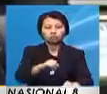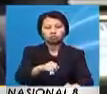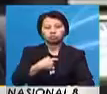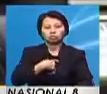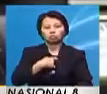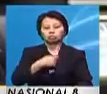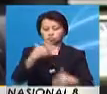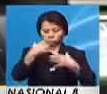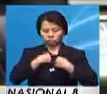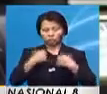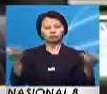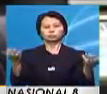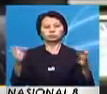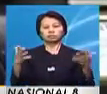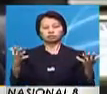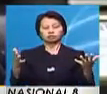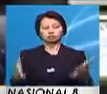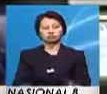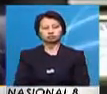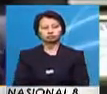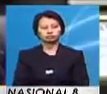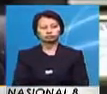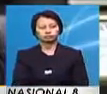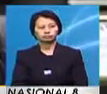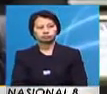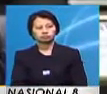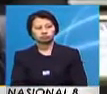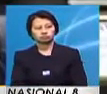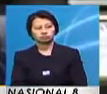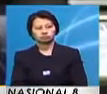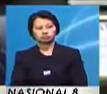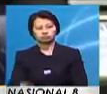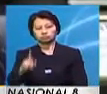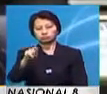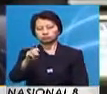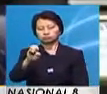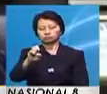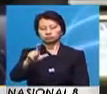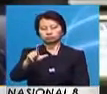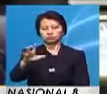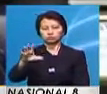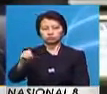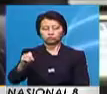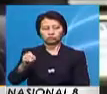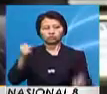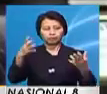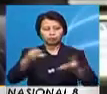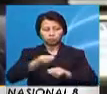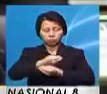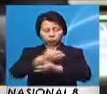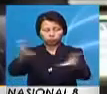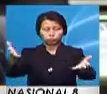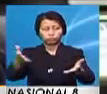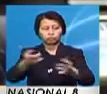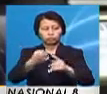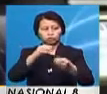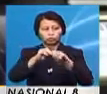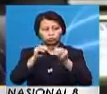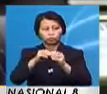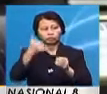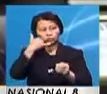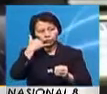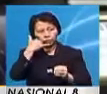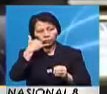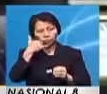yang buat pinjaman wang ni. Telco pun sama. Ya, banyak sebaran dari segi apa nombor